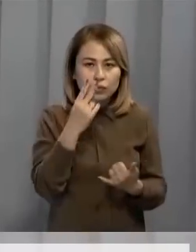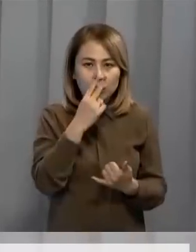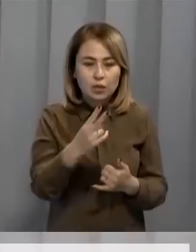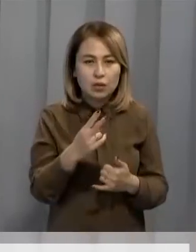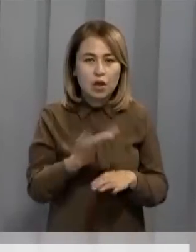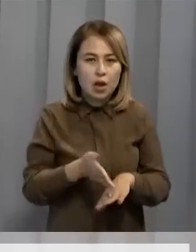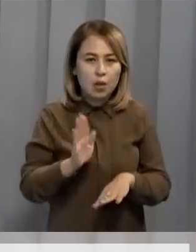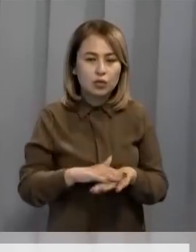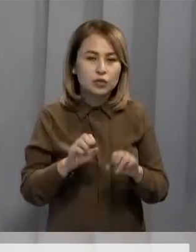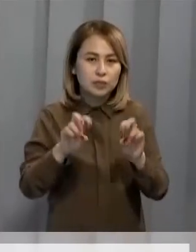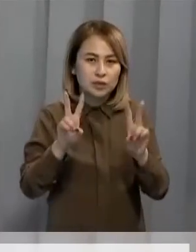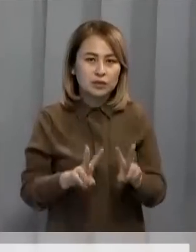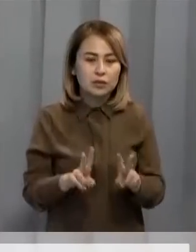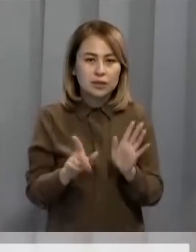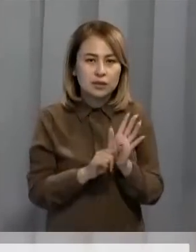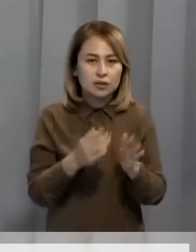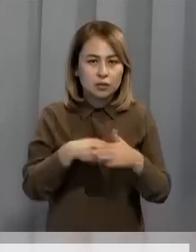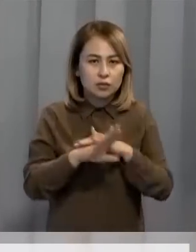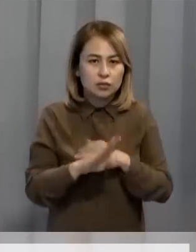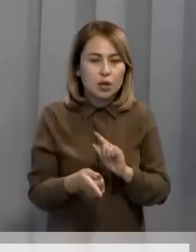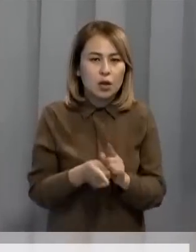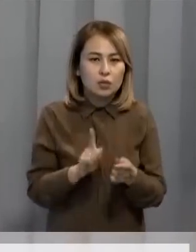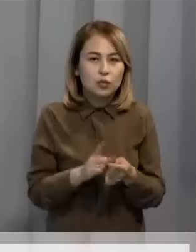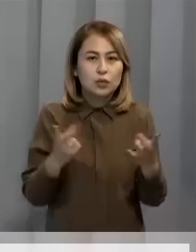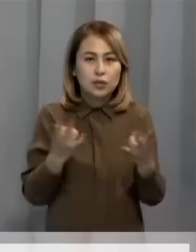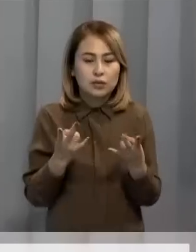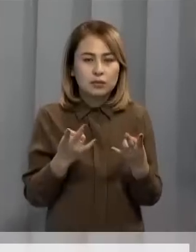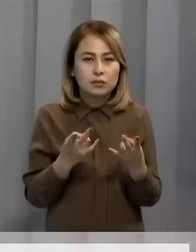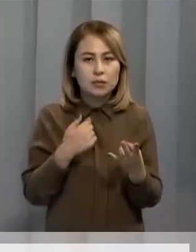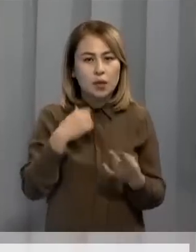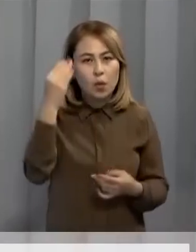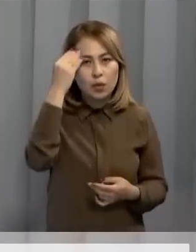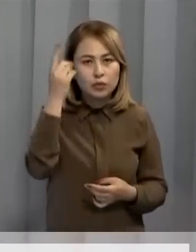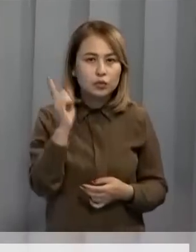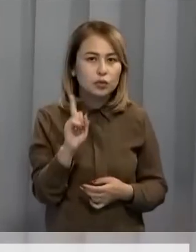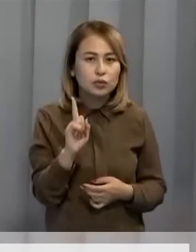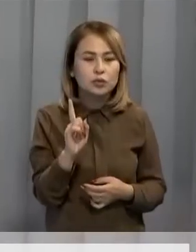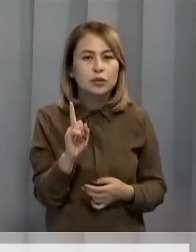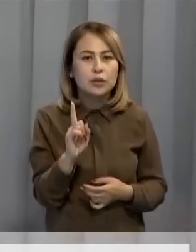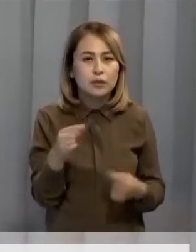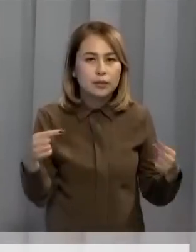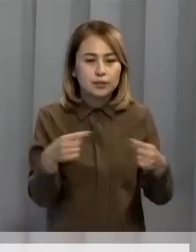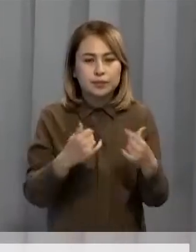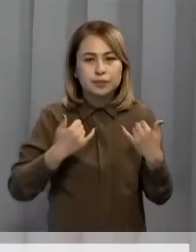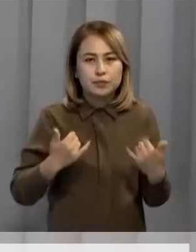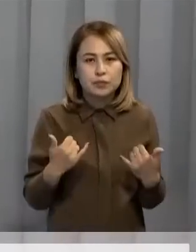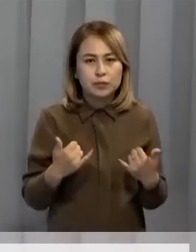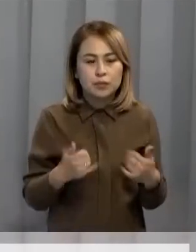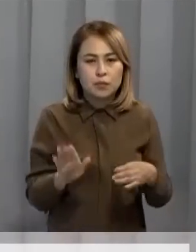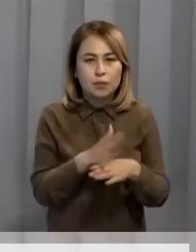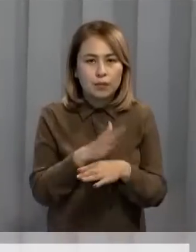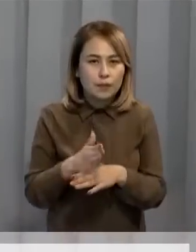ауыр мамандық иелерінің зейнетке шығу жасы өзгеру керек дейді. Менің ойымша, дәл бұл жерде бөлек-бөлек